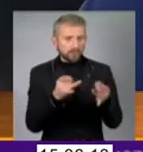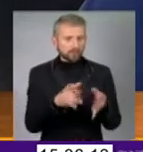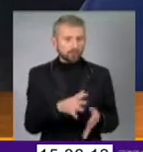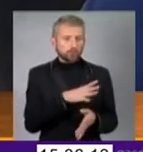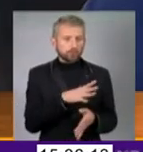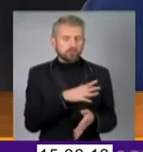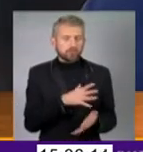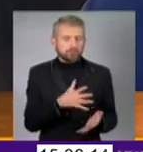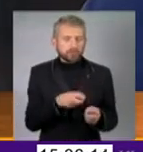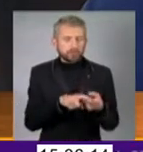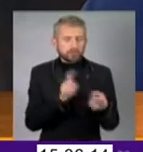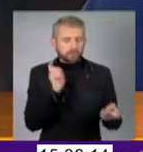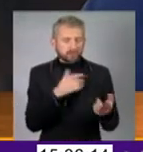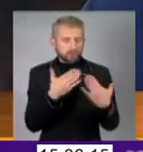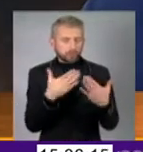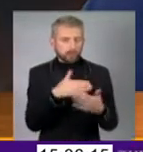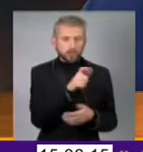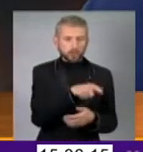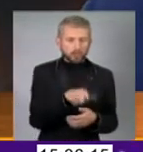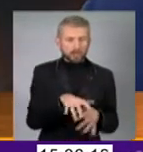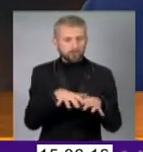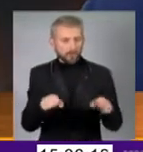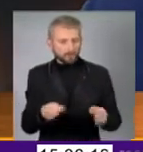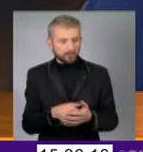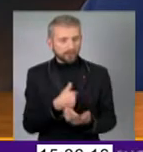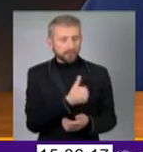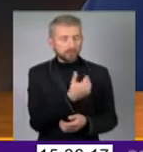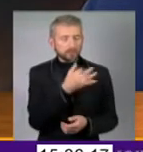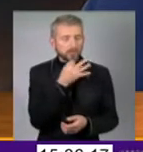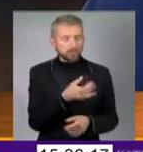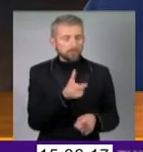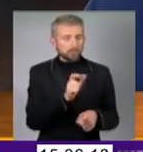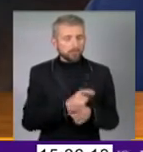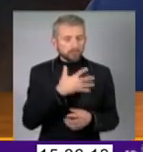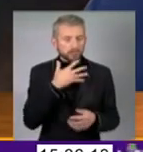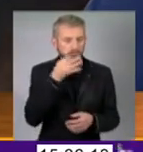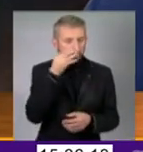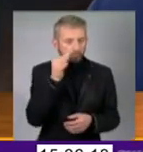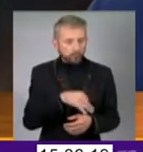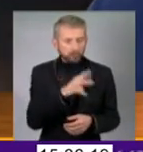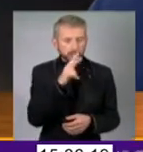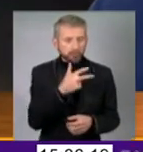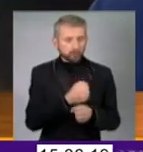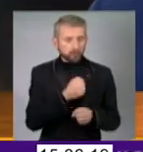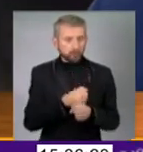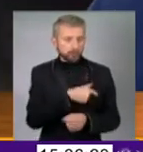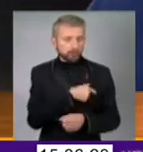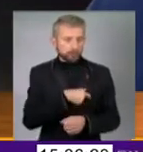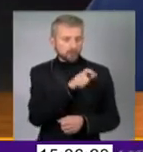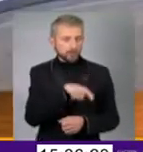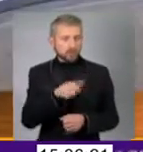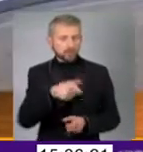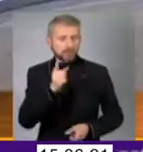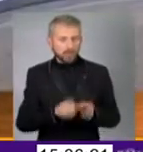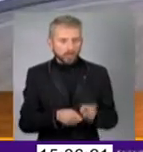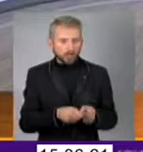обрив спілкування влади і людей, мешканців. Я вам скажу більше, що із досвіду трирічної роботи депутатської люди реально спрагли